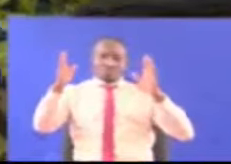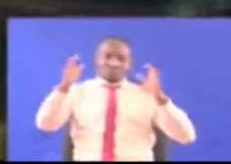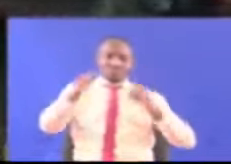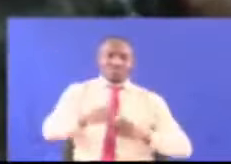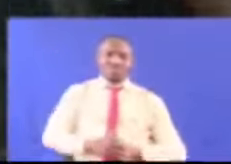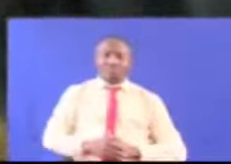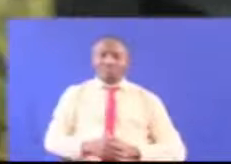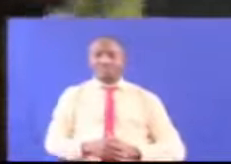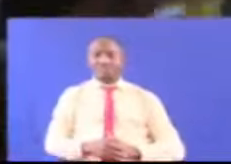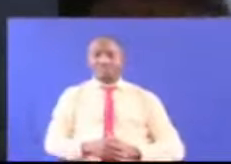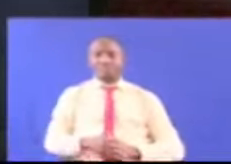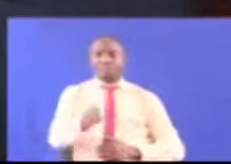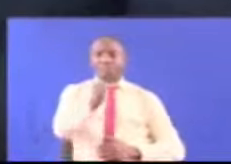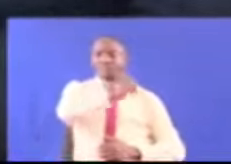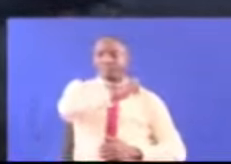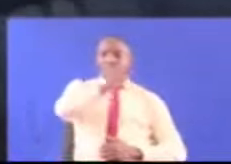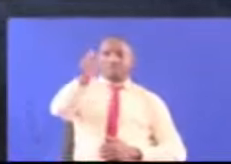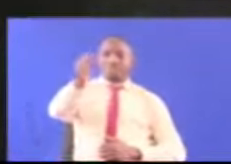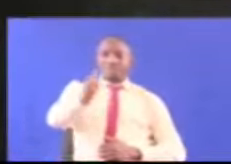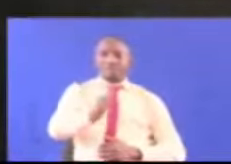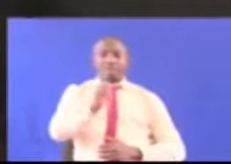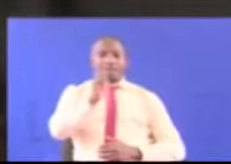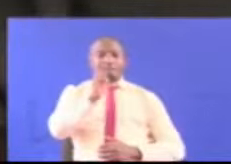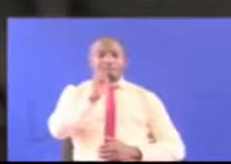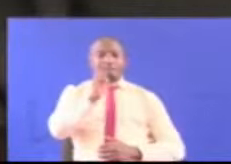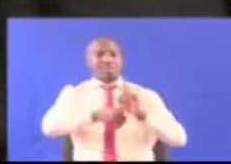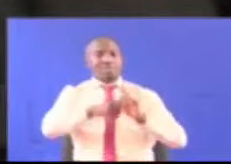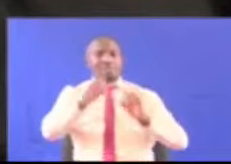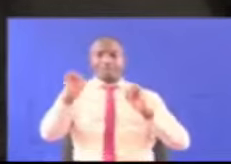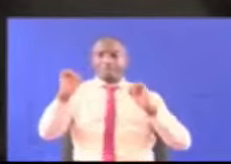baraka. Tanzania ya Suluhu Hassan mama.